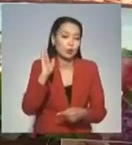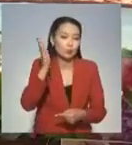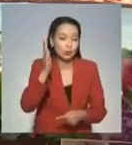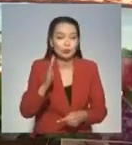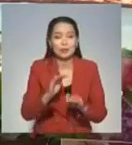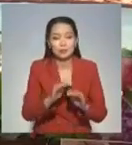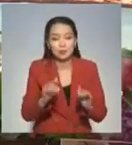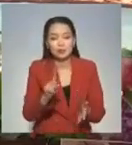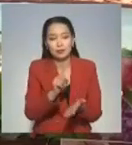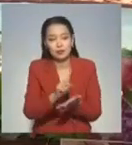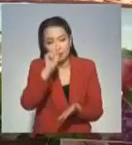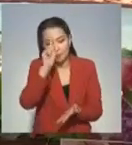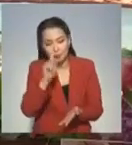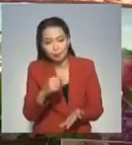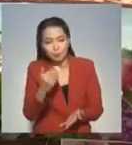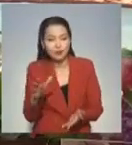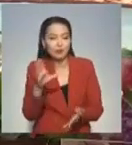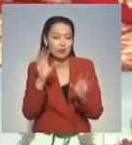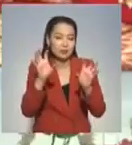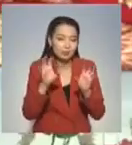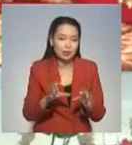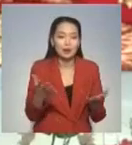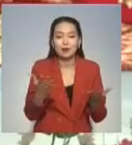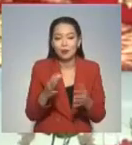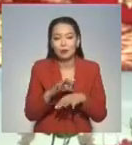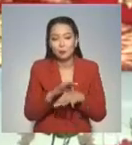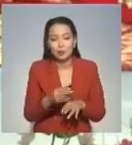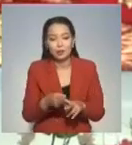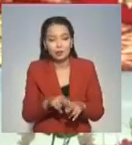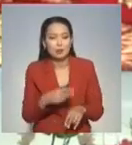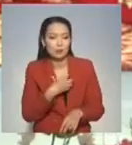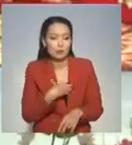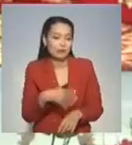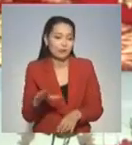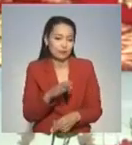поколению. Они обязаны знать и чтить все традиции. Такие мероприятия нужны для общества.